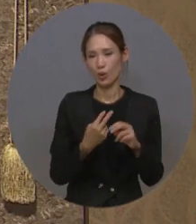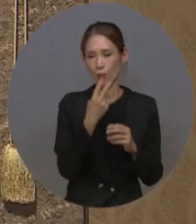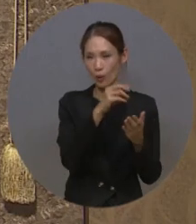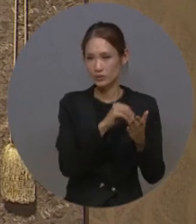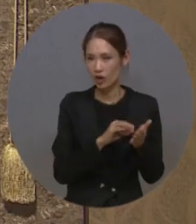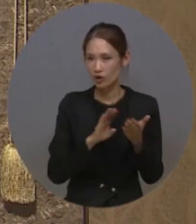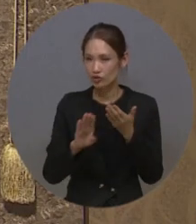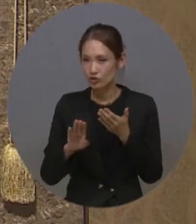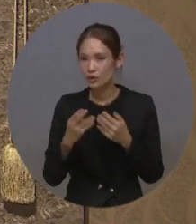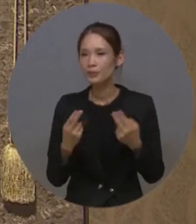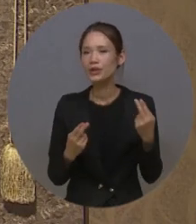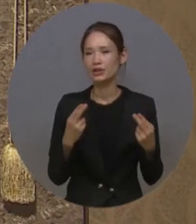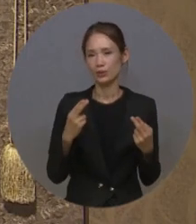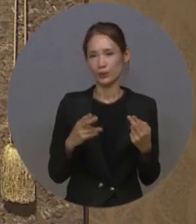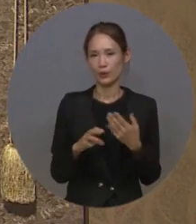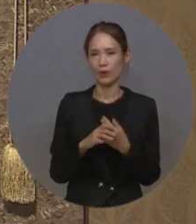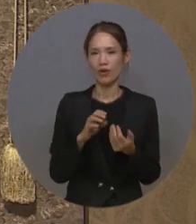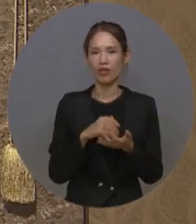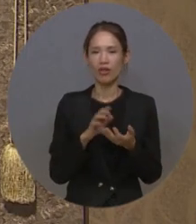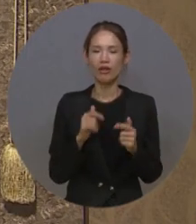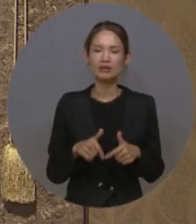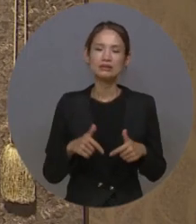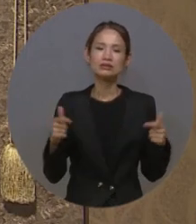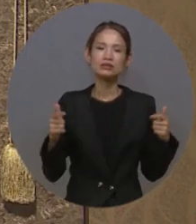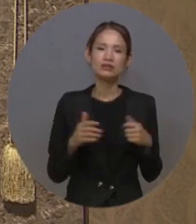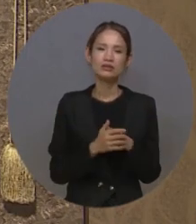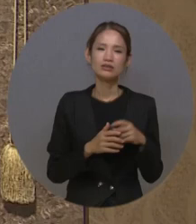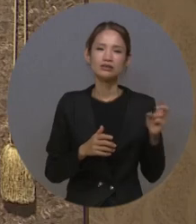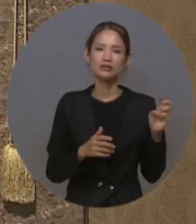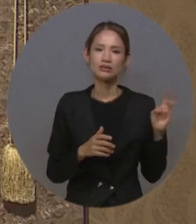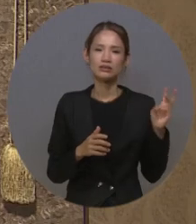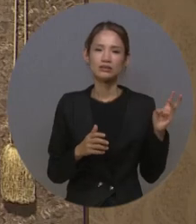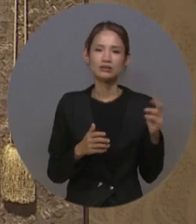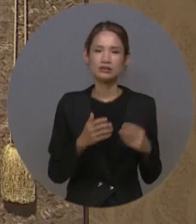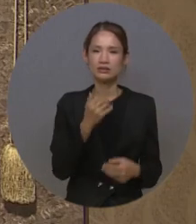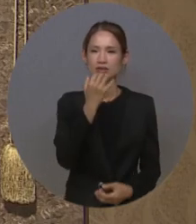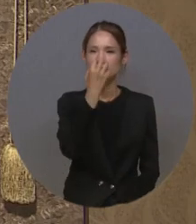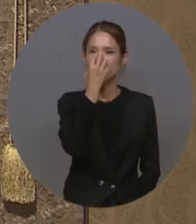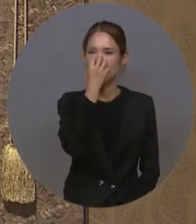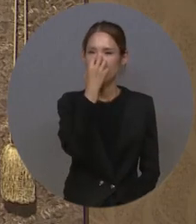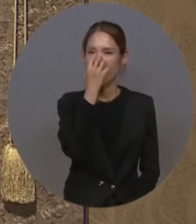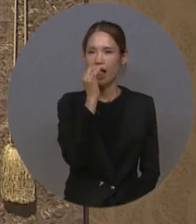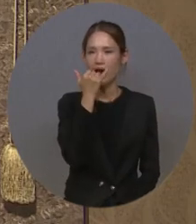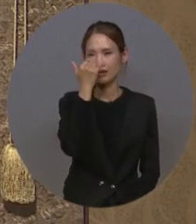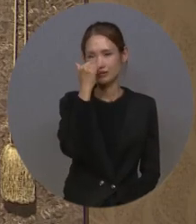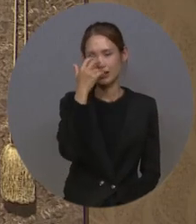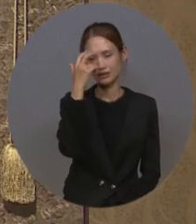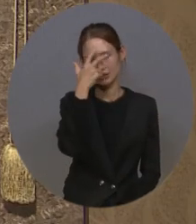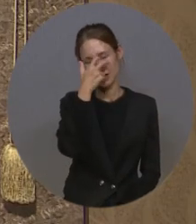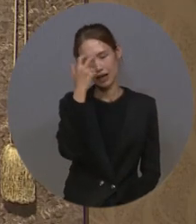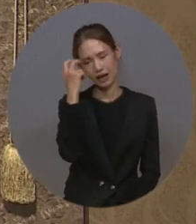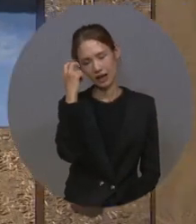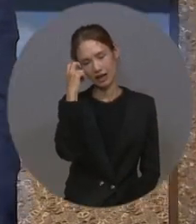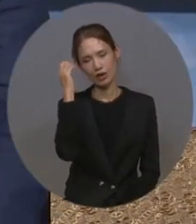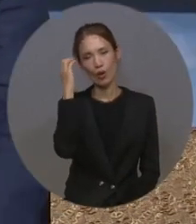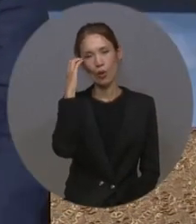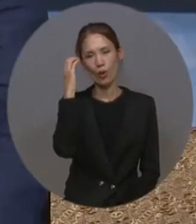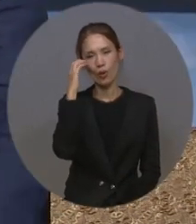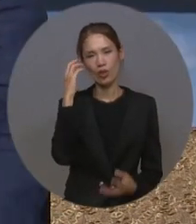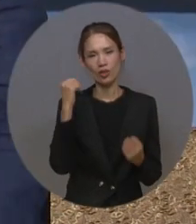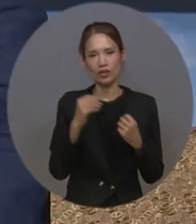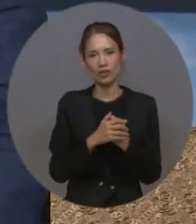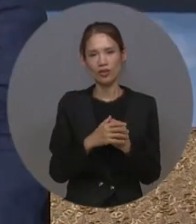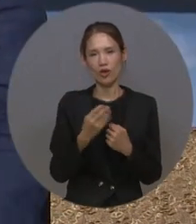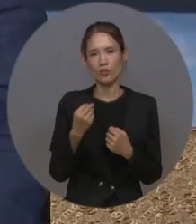와, 엄청 늘었네요. 수십만 명이 양압기를 달고 잠을 자느라고 고통스러워하고 있죠. 근데 그랬는데 또 얼마